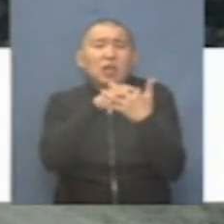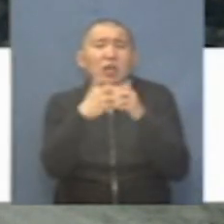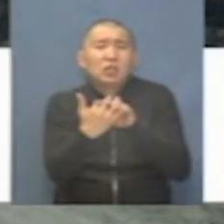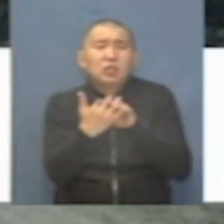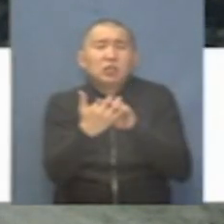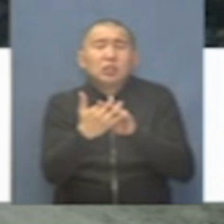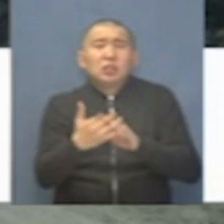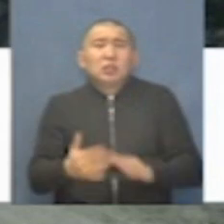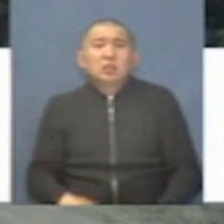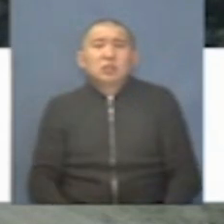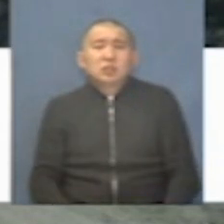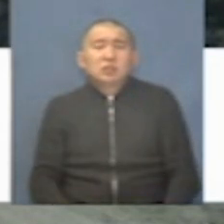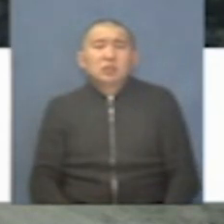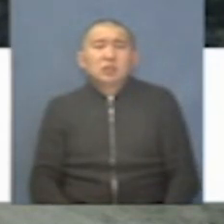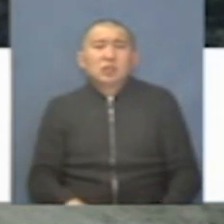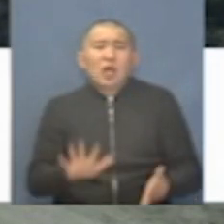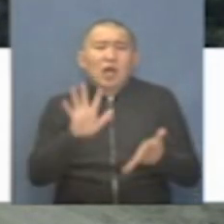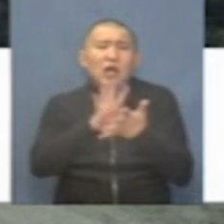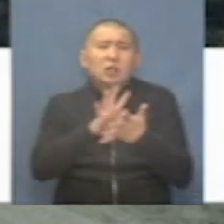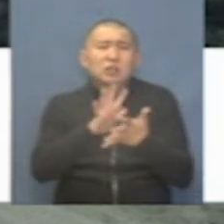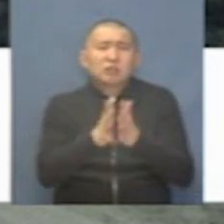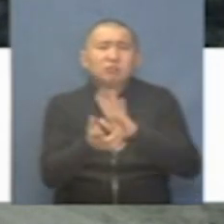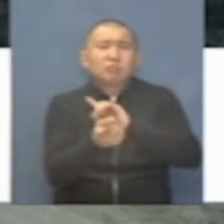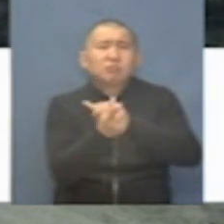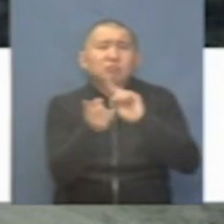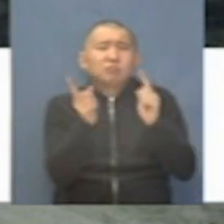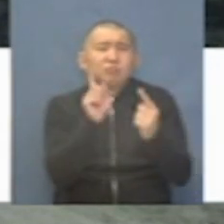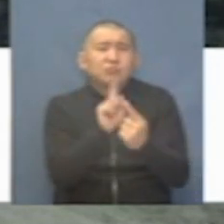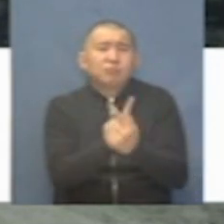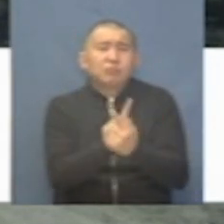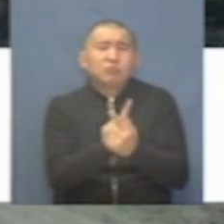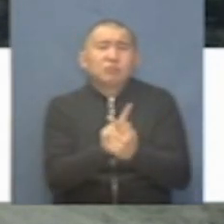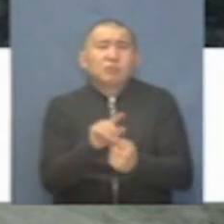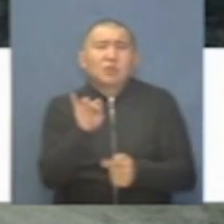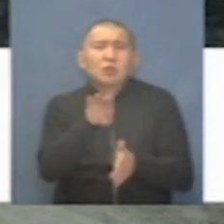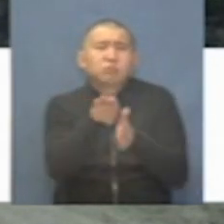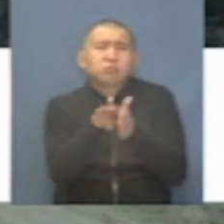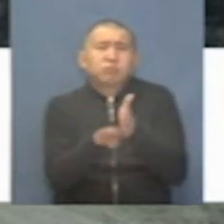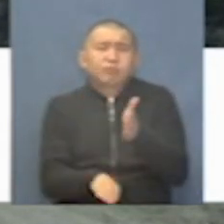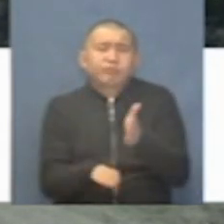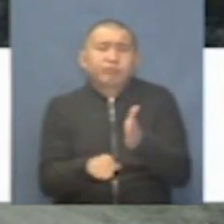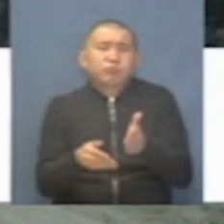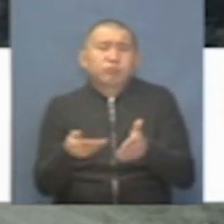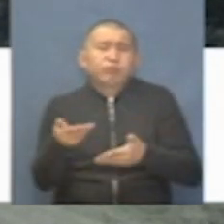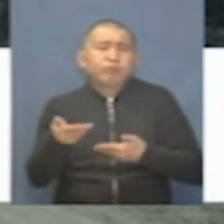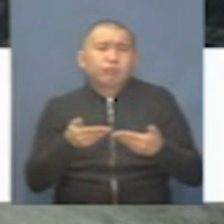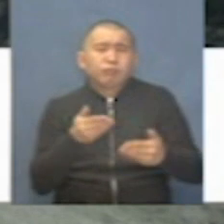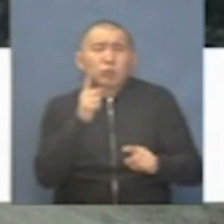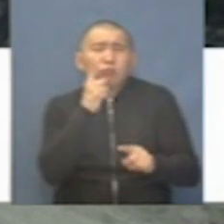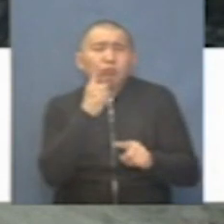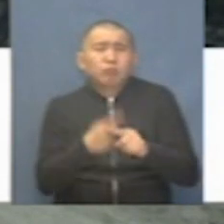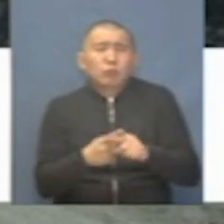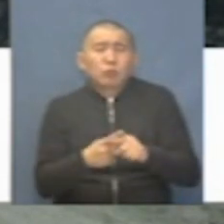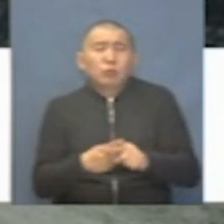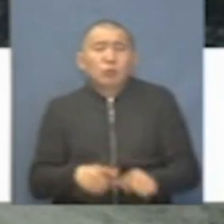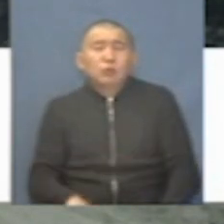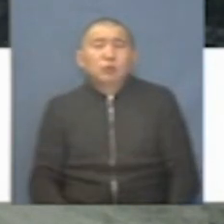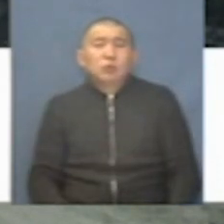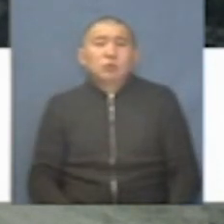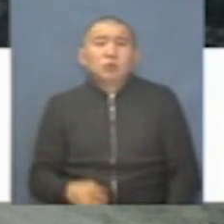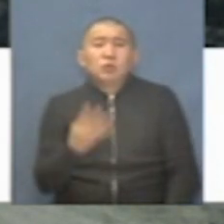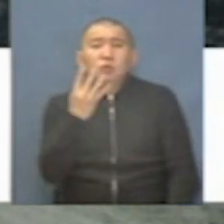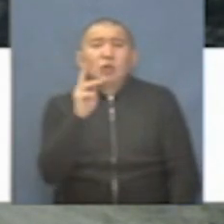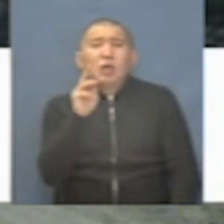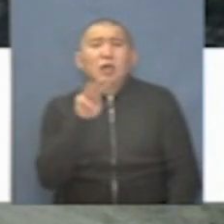қолайсыз кездерінде ми батпаққа айналып, ауданмен қатынасты одан сайын қиындататын көрінеді. Тұрғындар мына